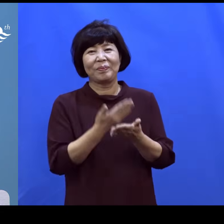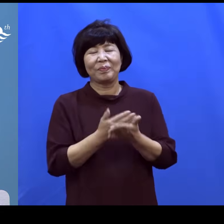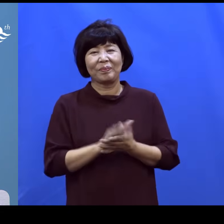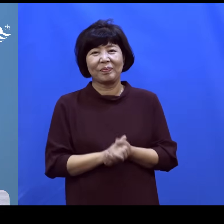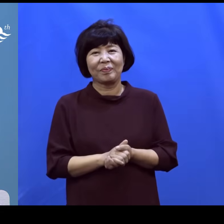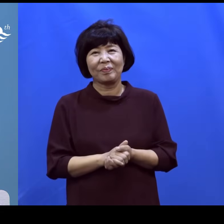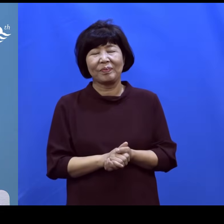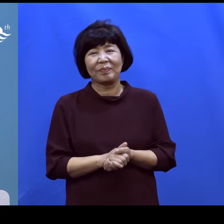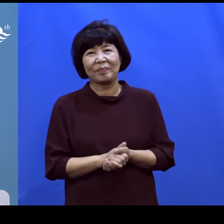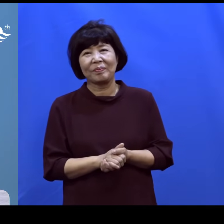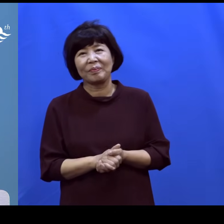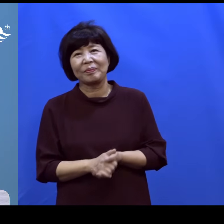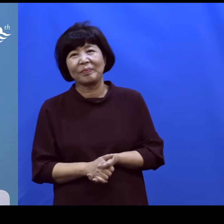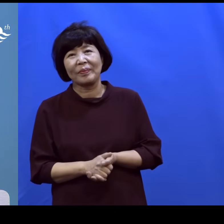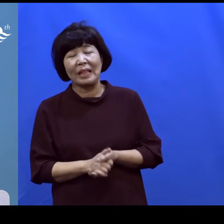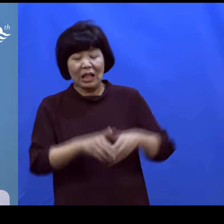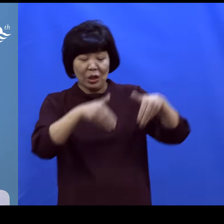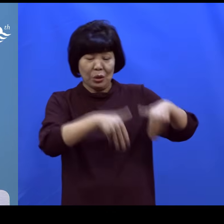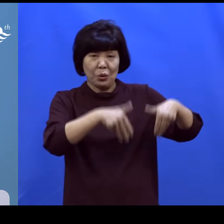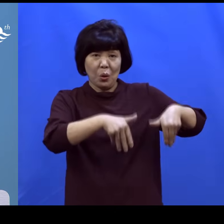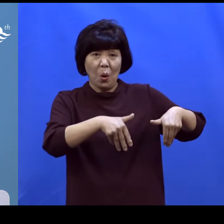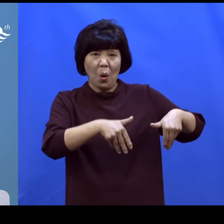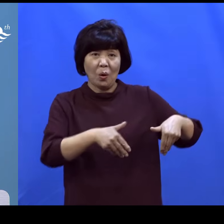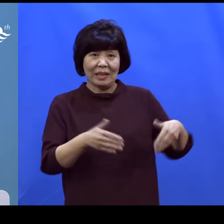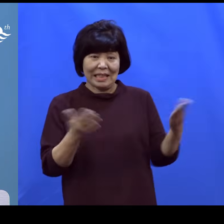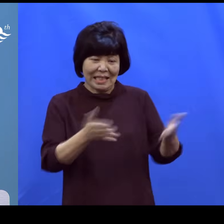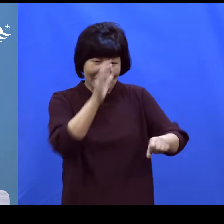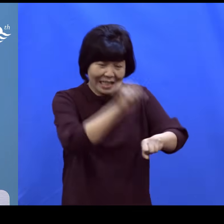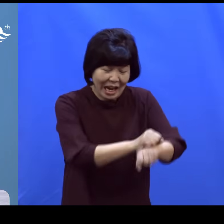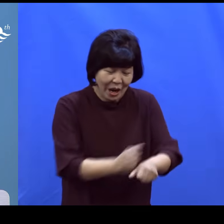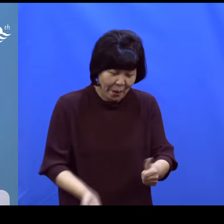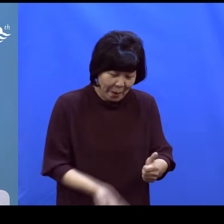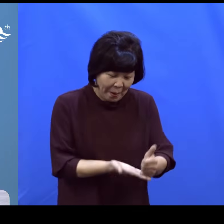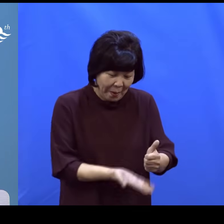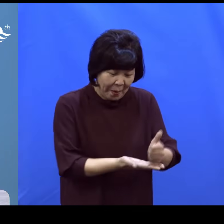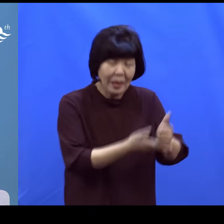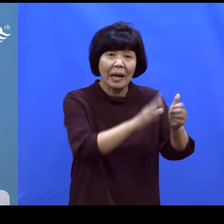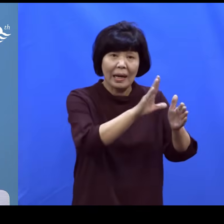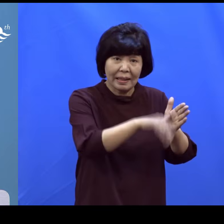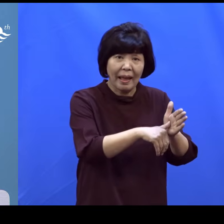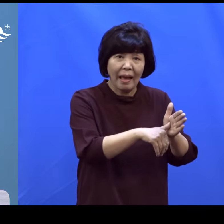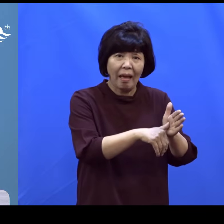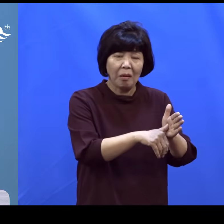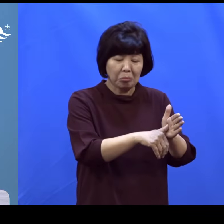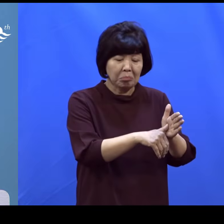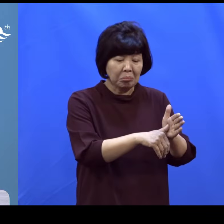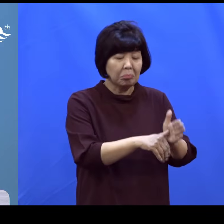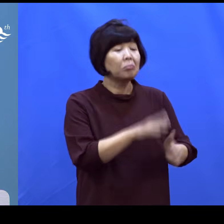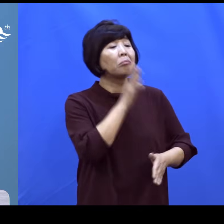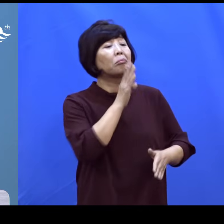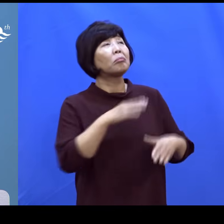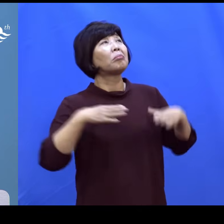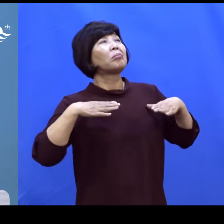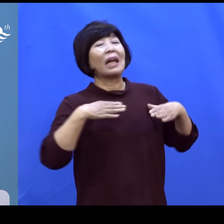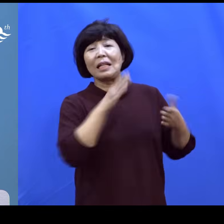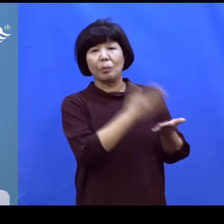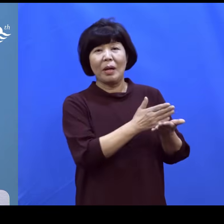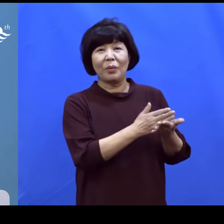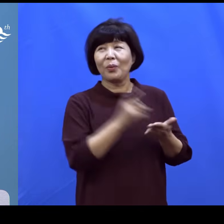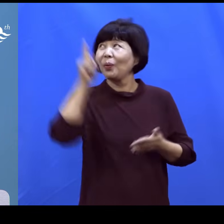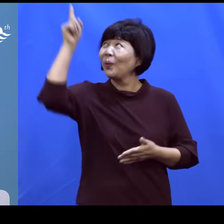주인에게로 모든 공을 돌려야 돼요. 주인이 하라고 해서 한 것이고 주님이 주신 자원으로 했고 주님 때문에